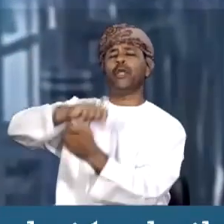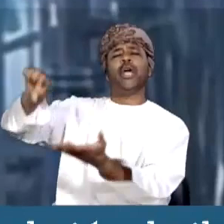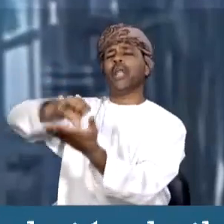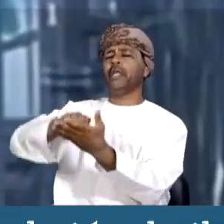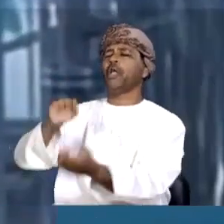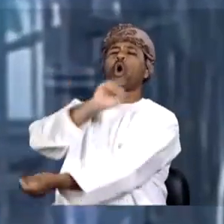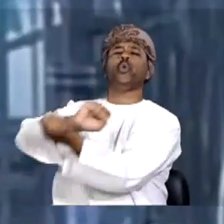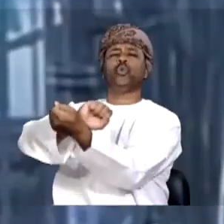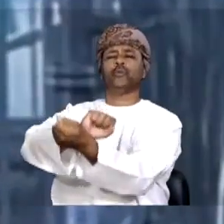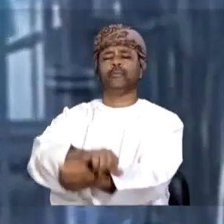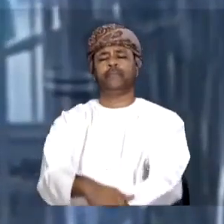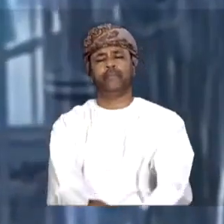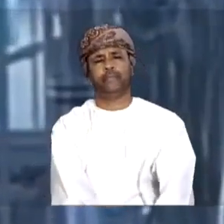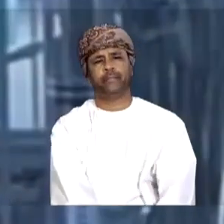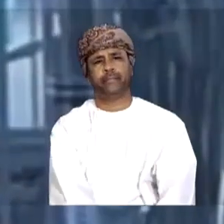الإيراني.